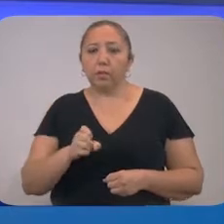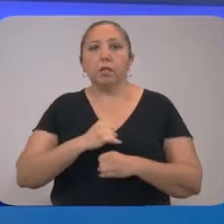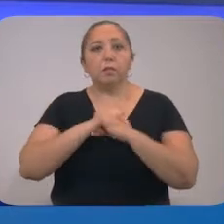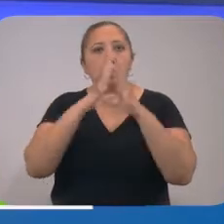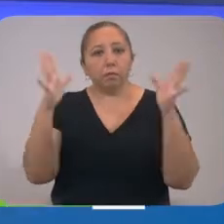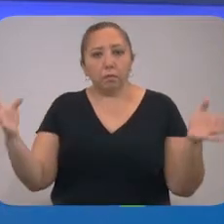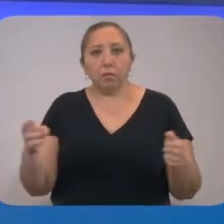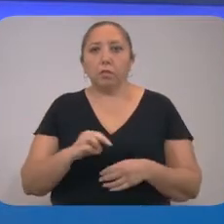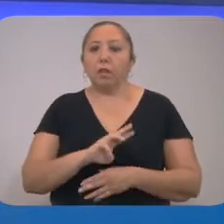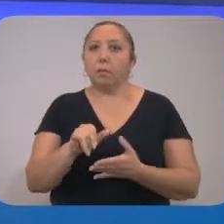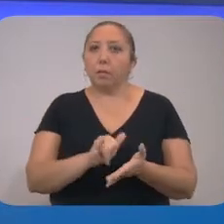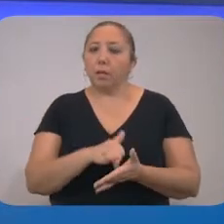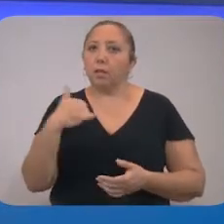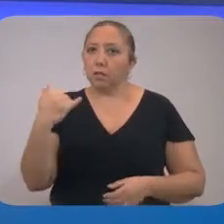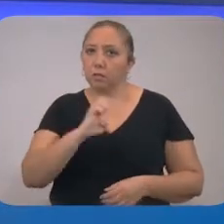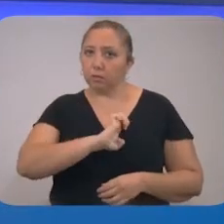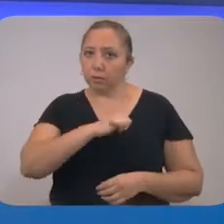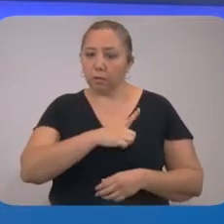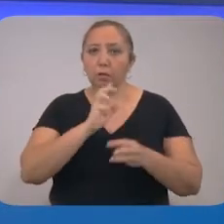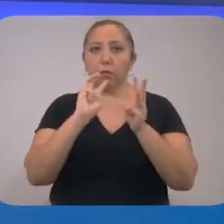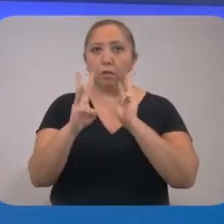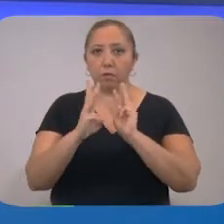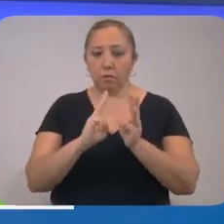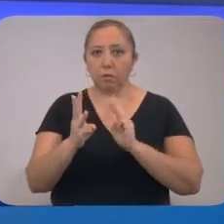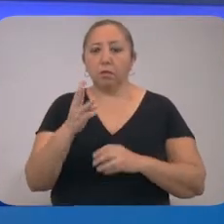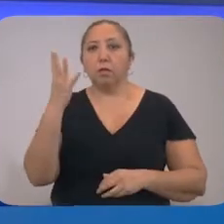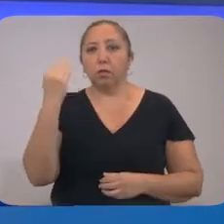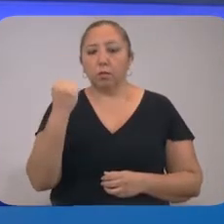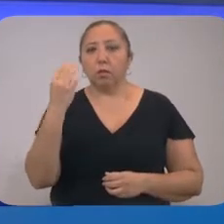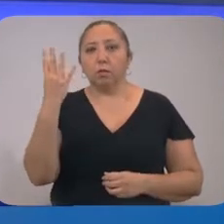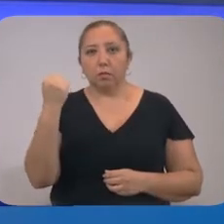9992-008489 ich español kunukal, yete el beshan